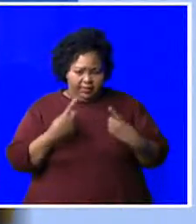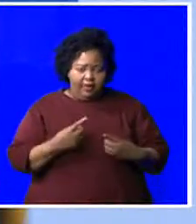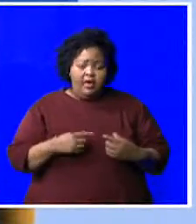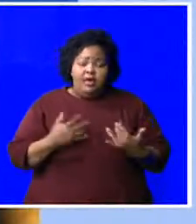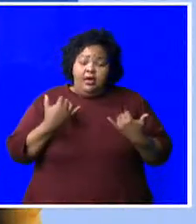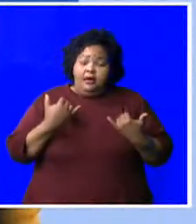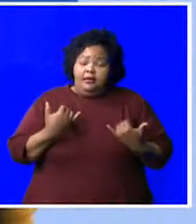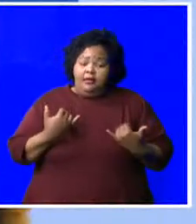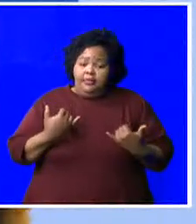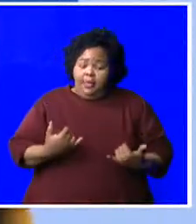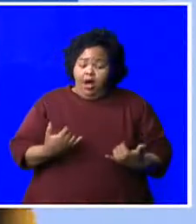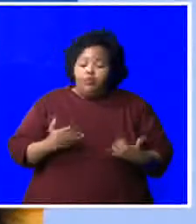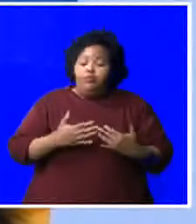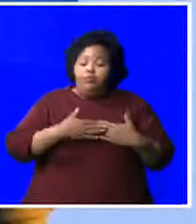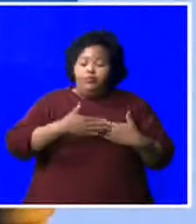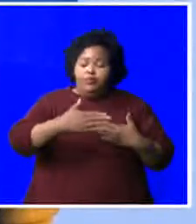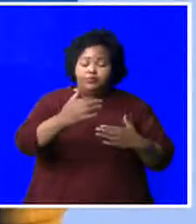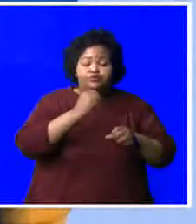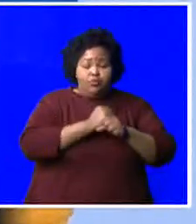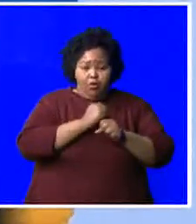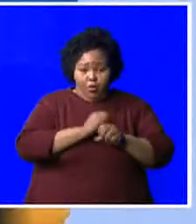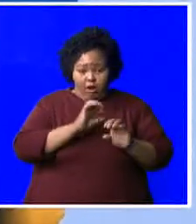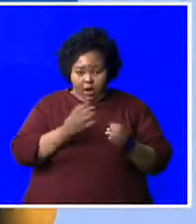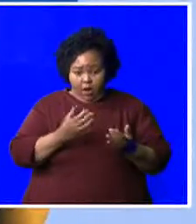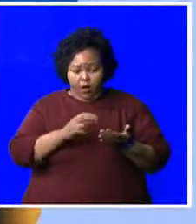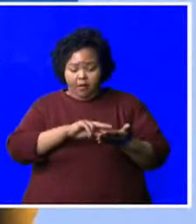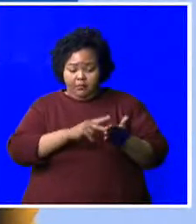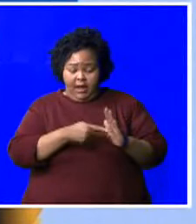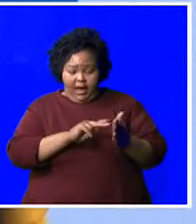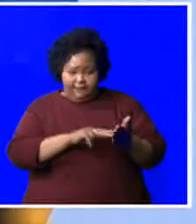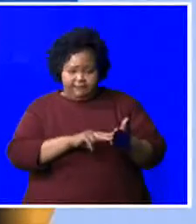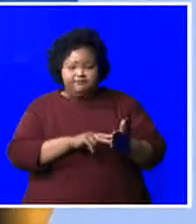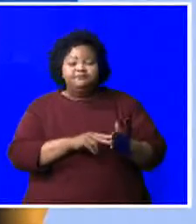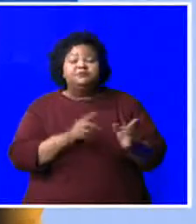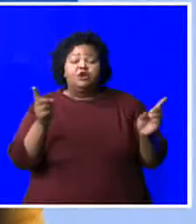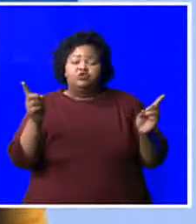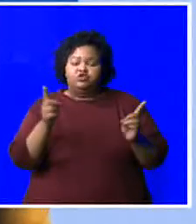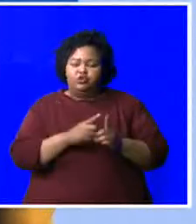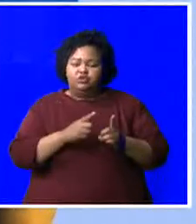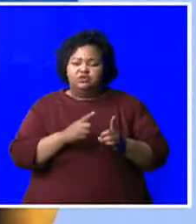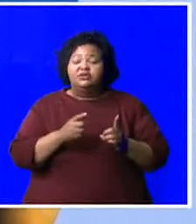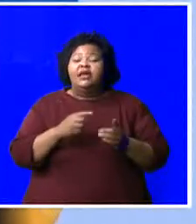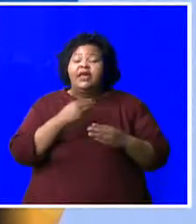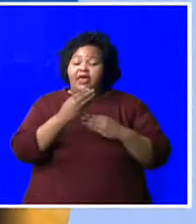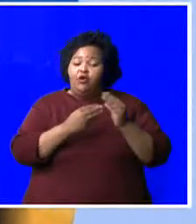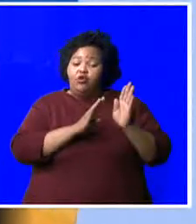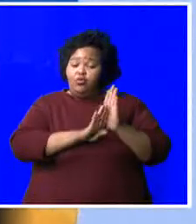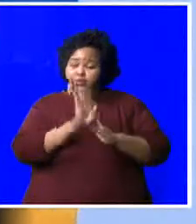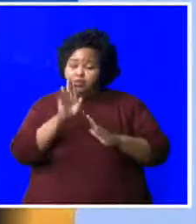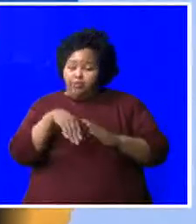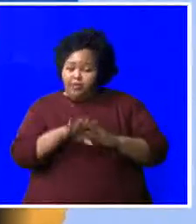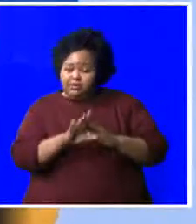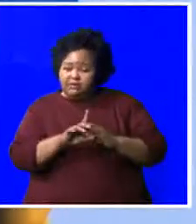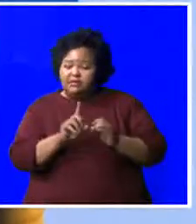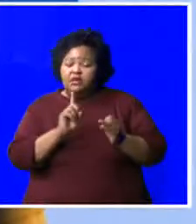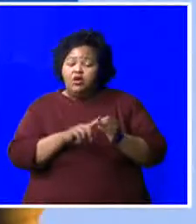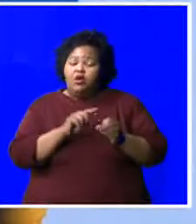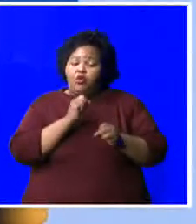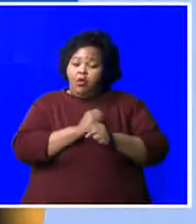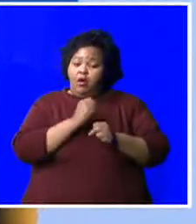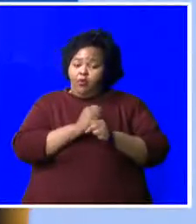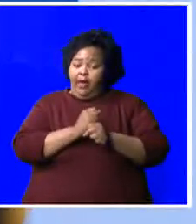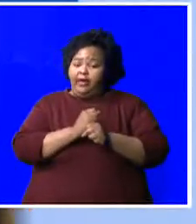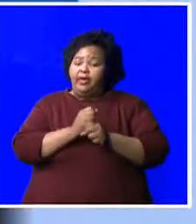embili embili mngane makhosi kufishane nje ukuthi asakhe umnotho sisungule imisebenti ngengasho ngathi